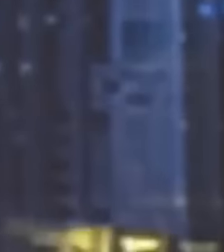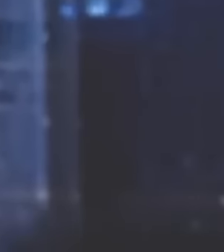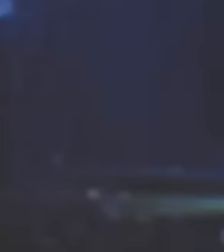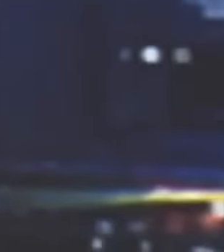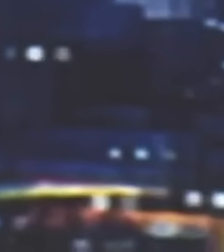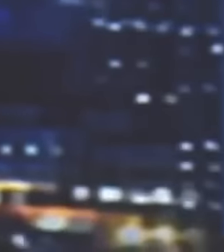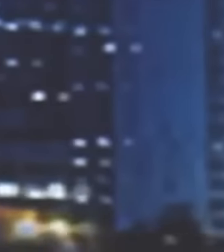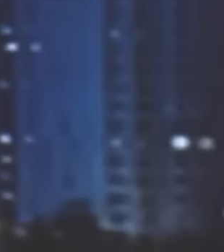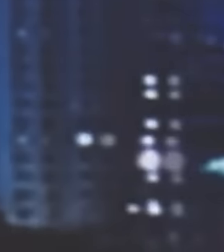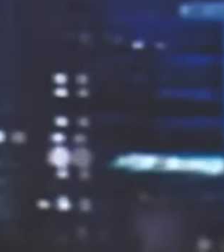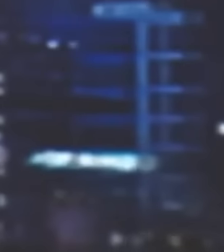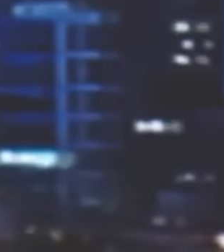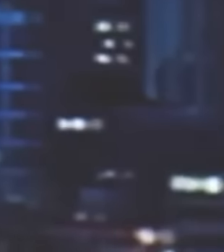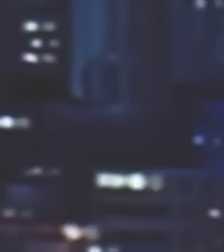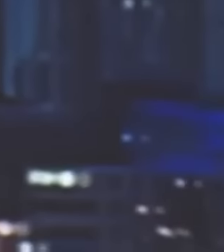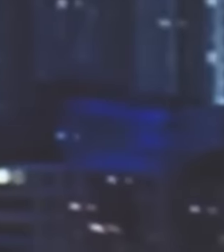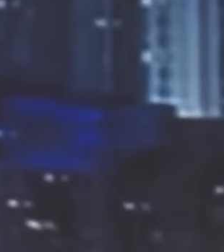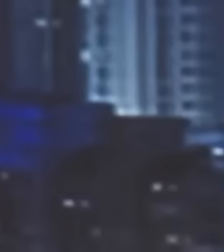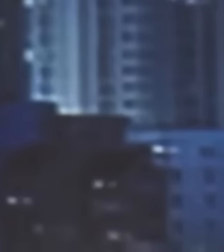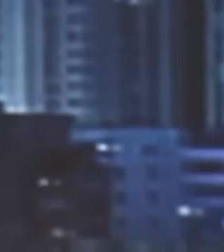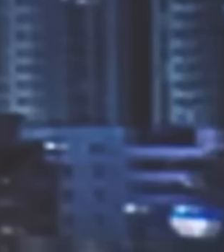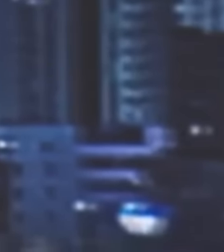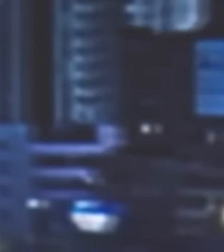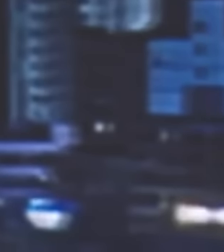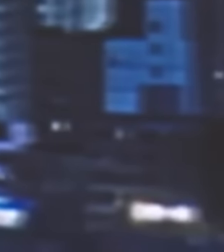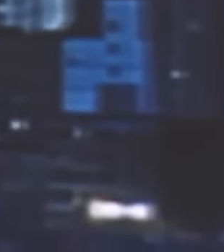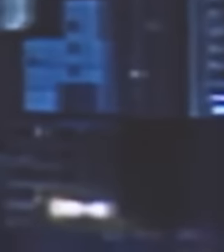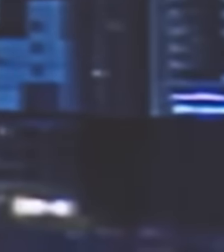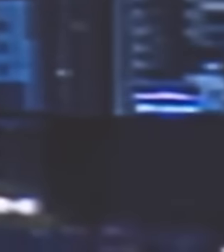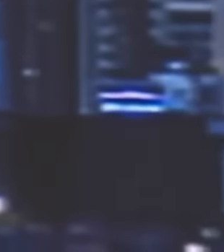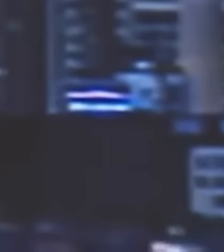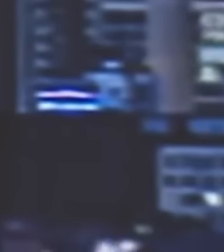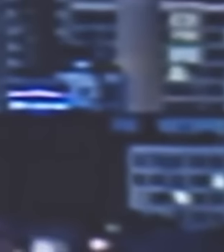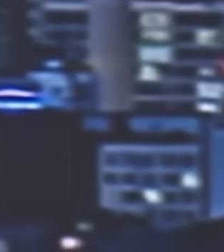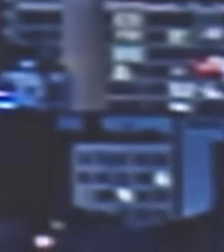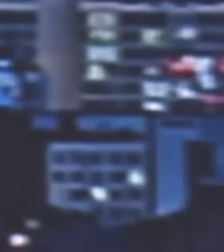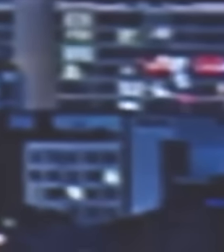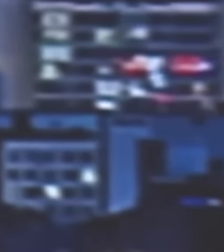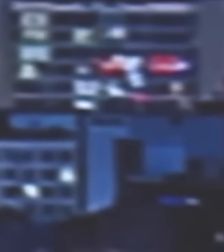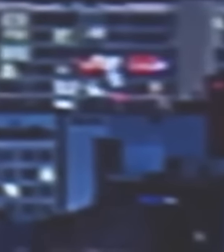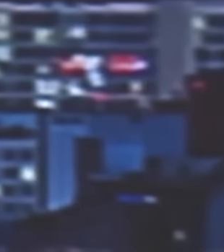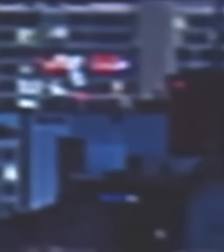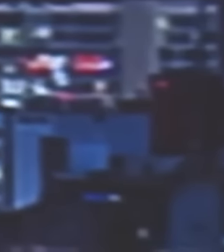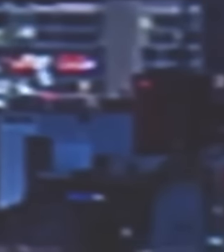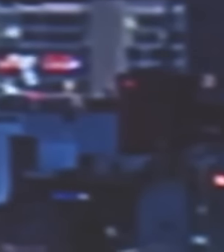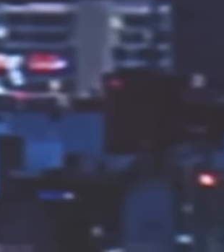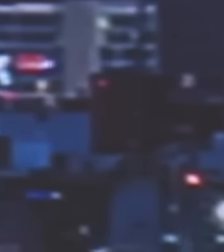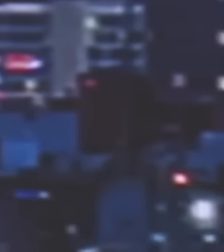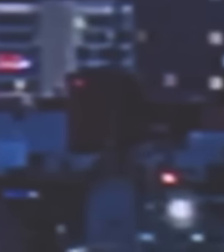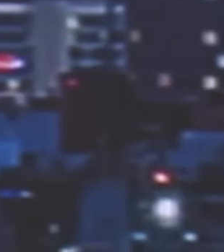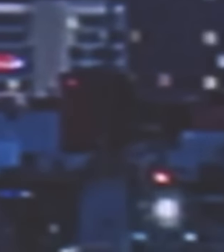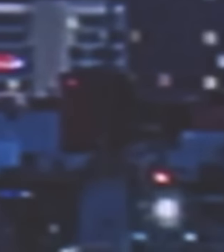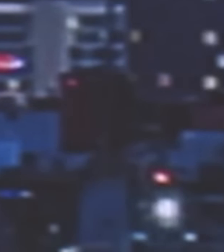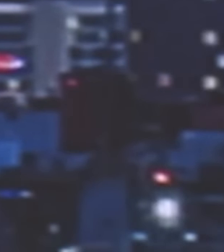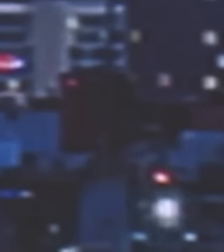JTBC 뉴스를 시청해 주셔서 고맙습니다. 저희는 저녁 6시 50분 뉴스룸에서 뵙겠습니다.